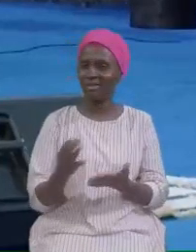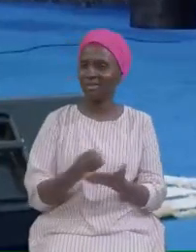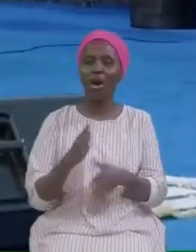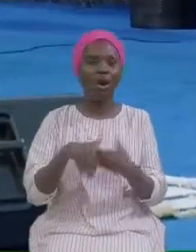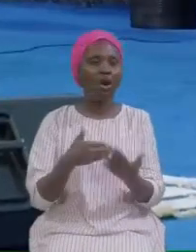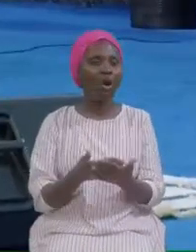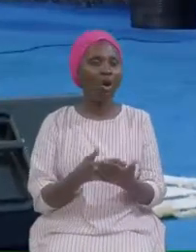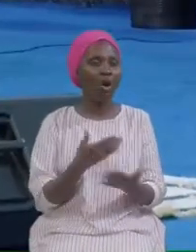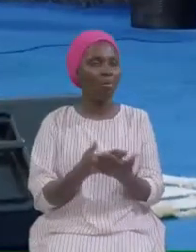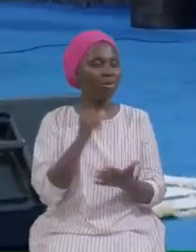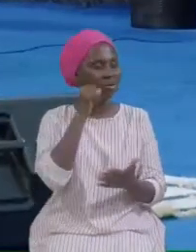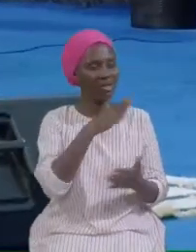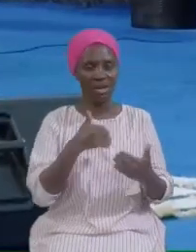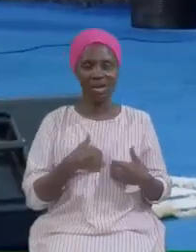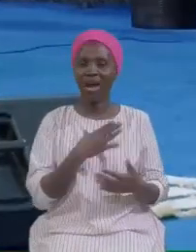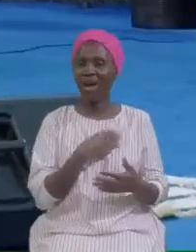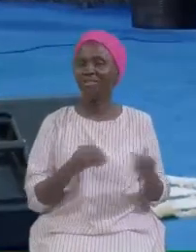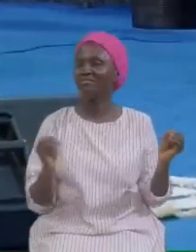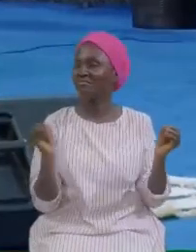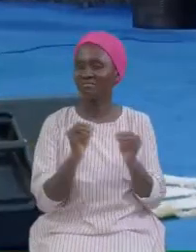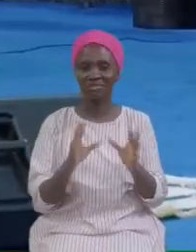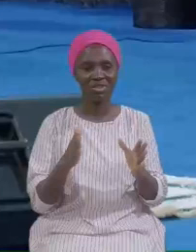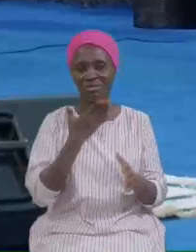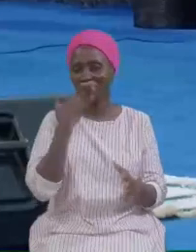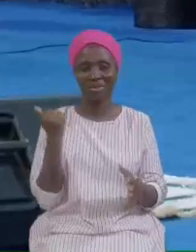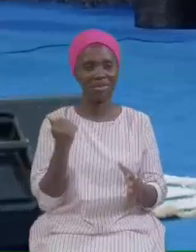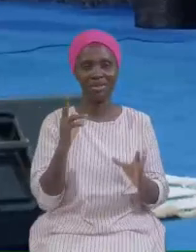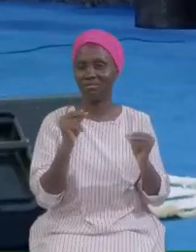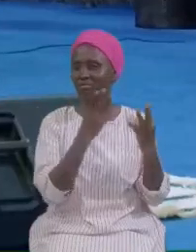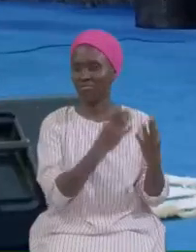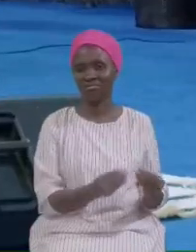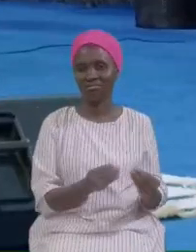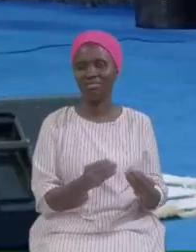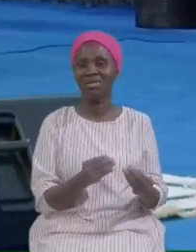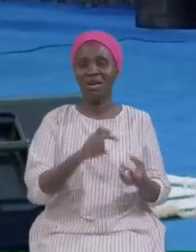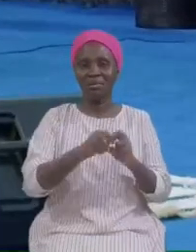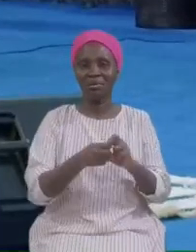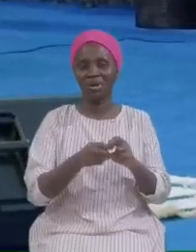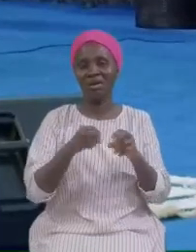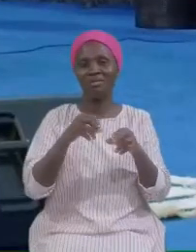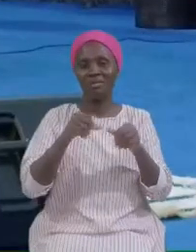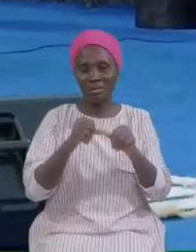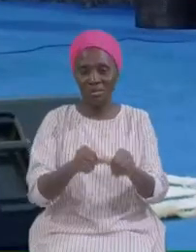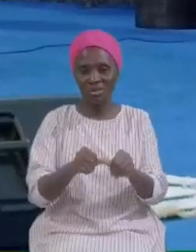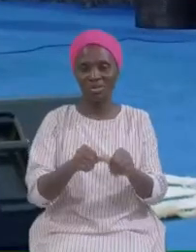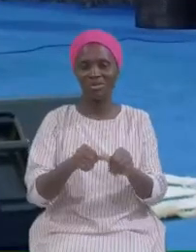possédait et n'avait éprouvé aucun soulagement.